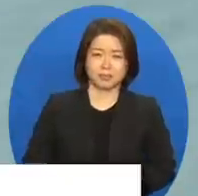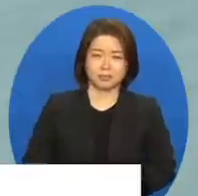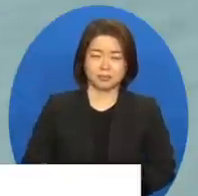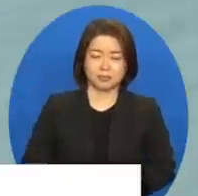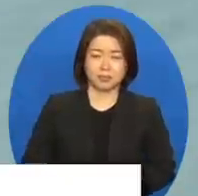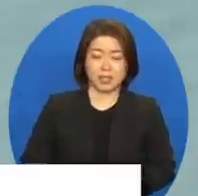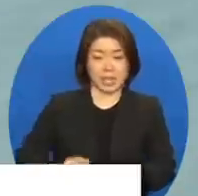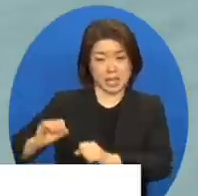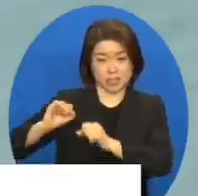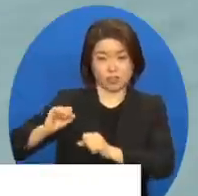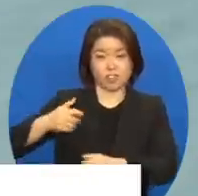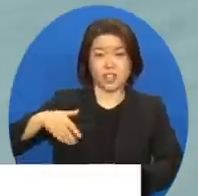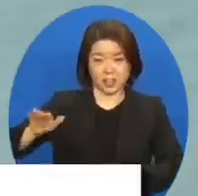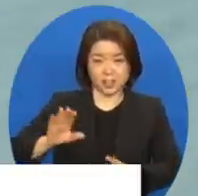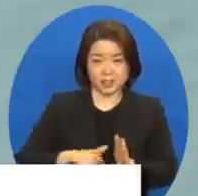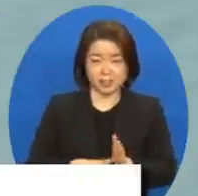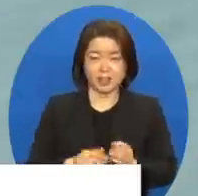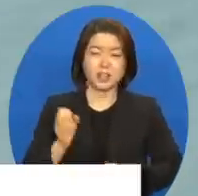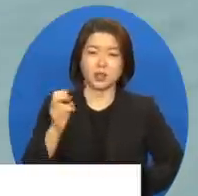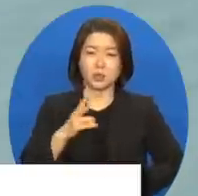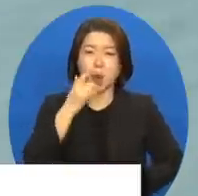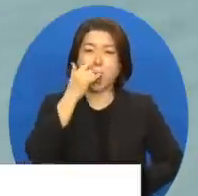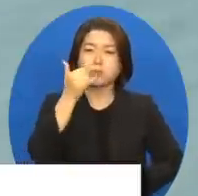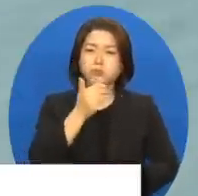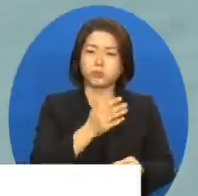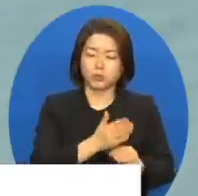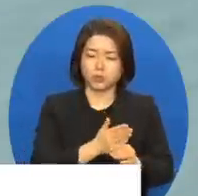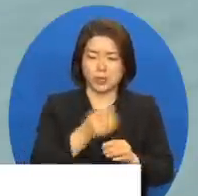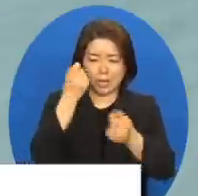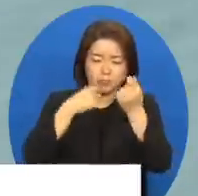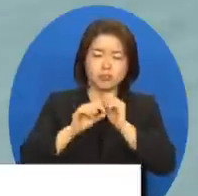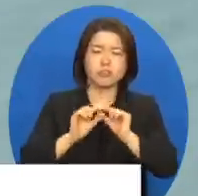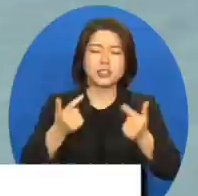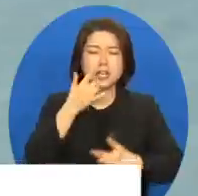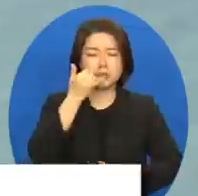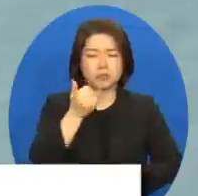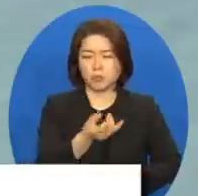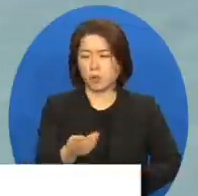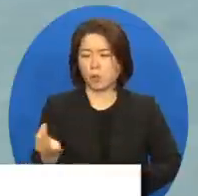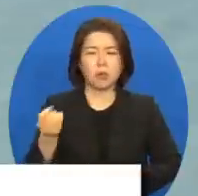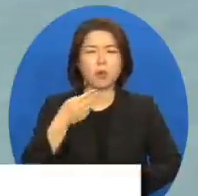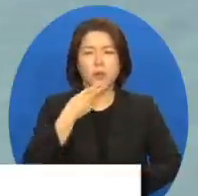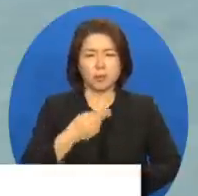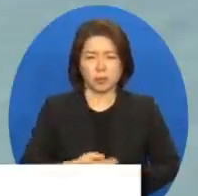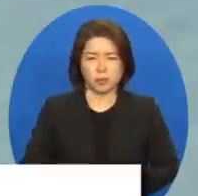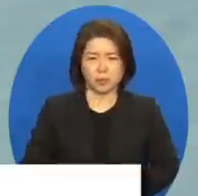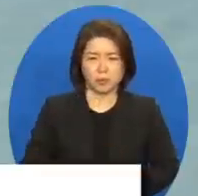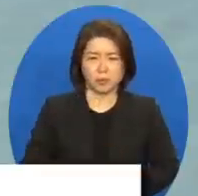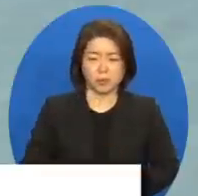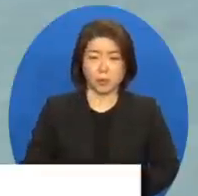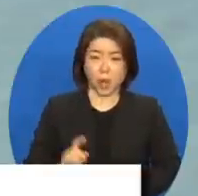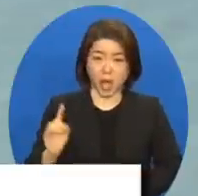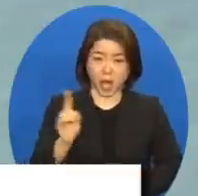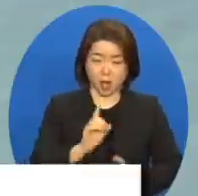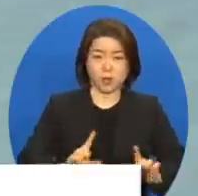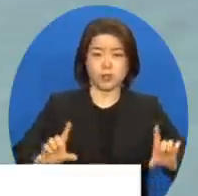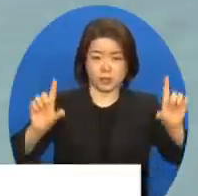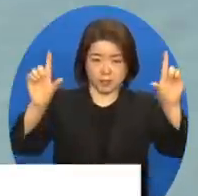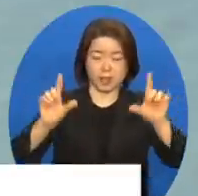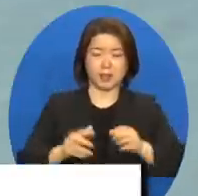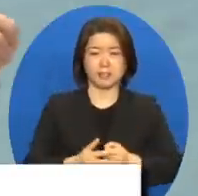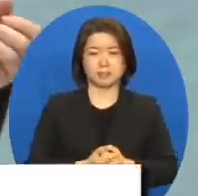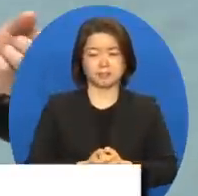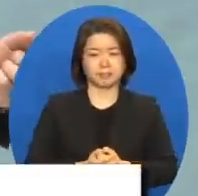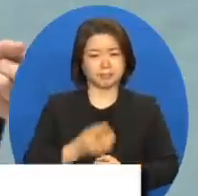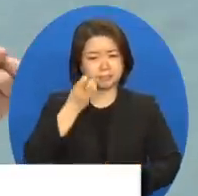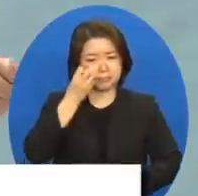갈 때 그때 부모 중에 안 운 부모가 몇이나 있겠습니까? 어느 날